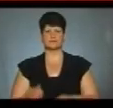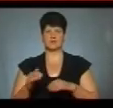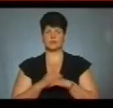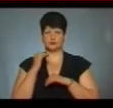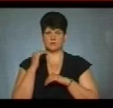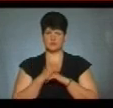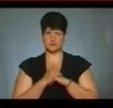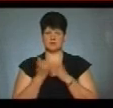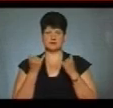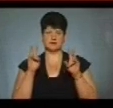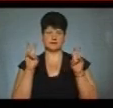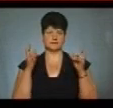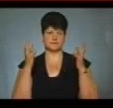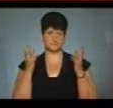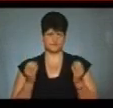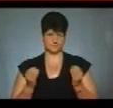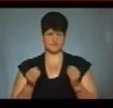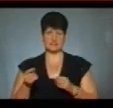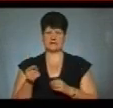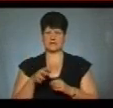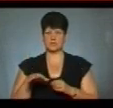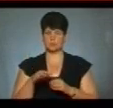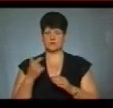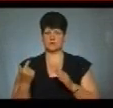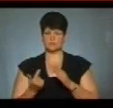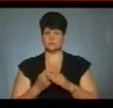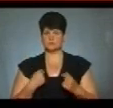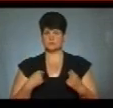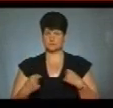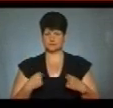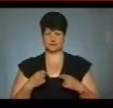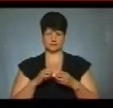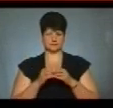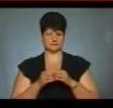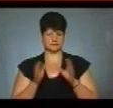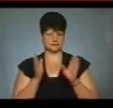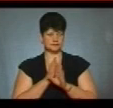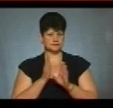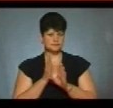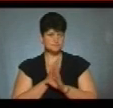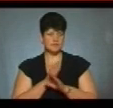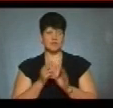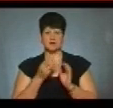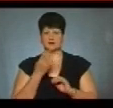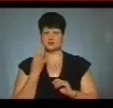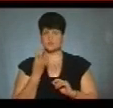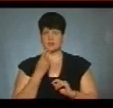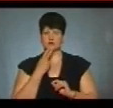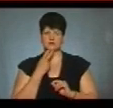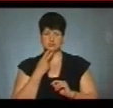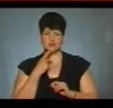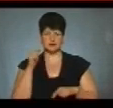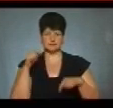Доброго вечора. В ефірі «Тема дня». Тернопільщина знову потерпає від негоди. 4 червня від зливи найбільше